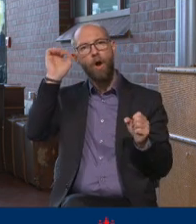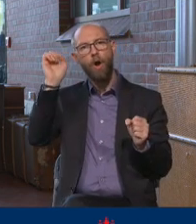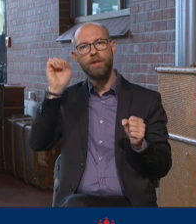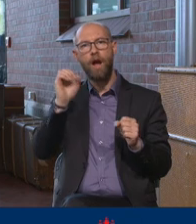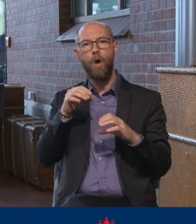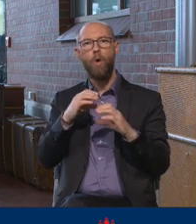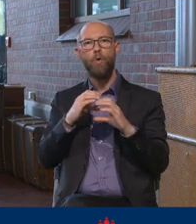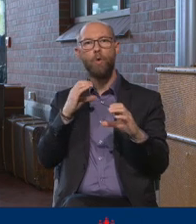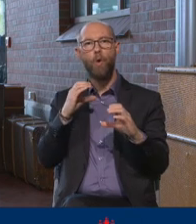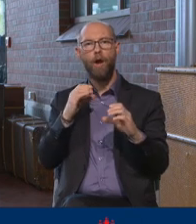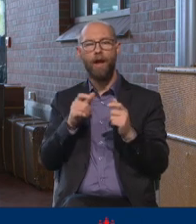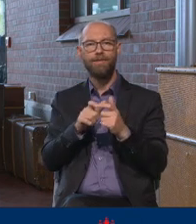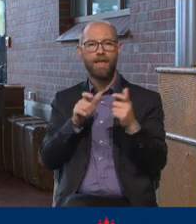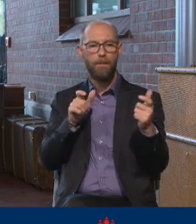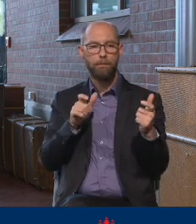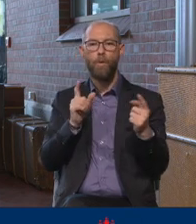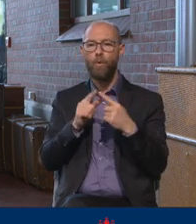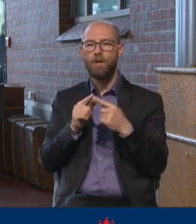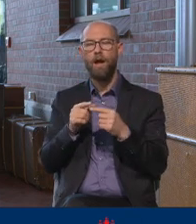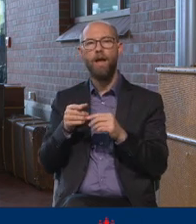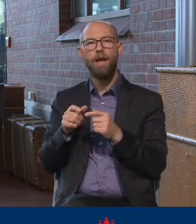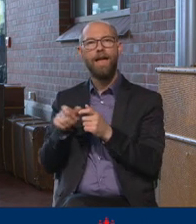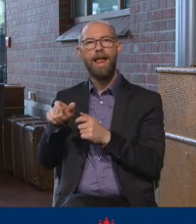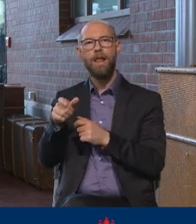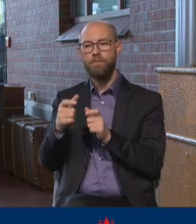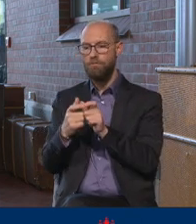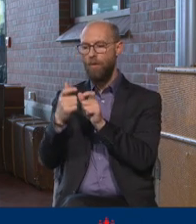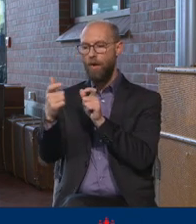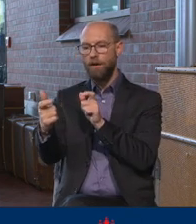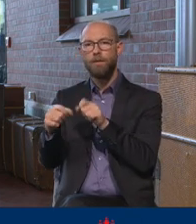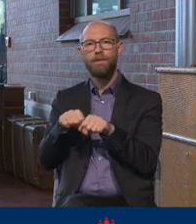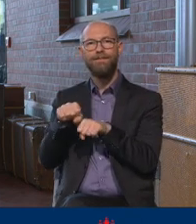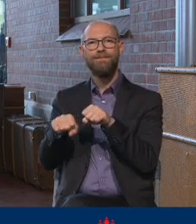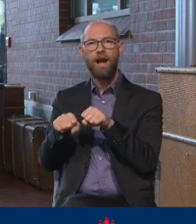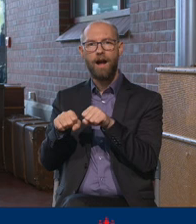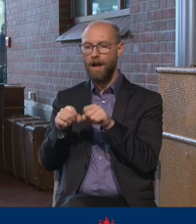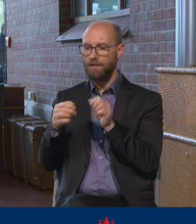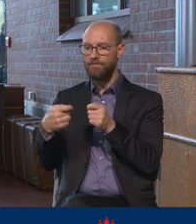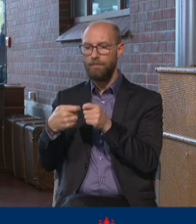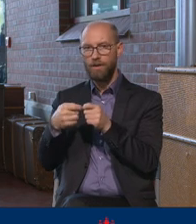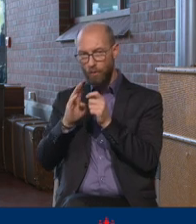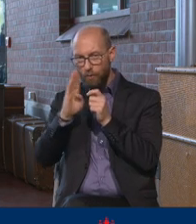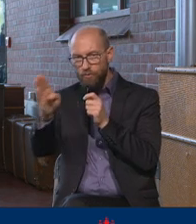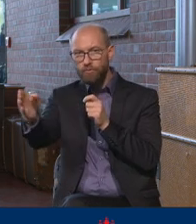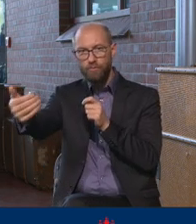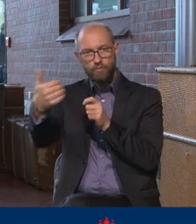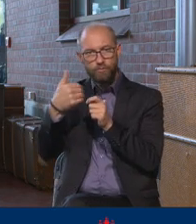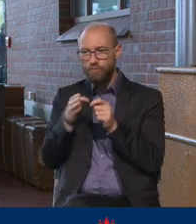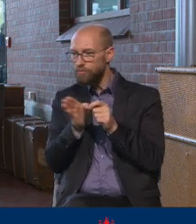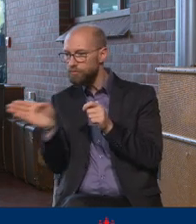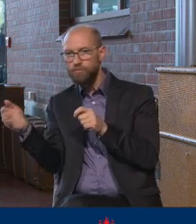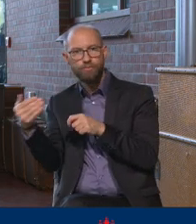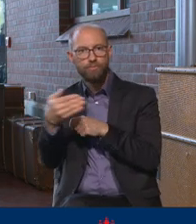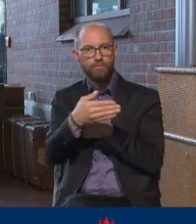direkt an den elbbrücken mit den radrouten einer verstärkung die tatsächlich entsteht und später wird noch mal was